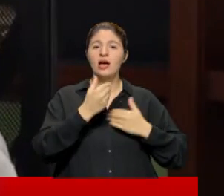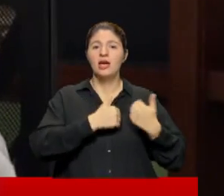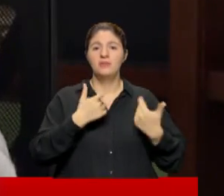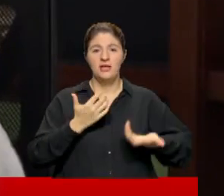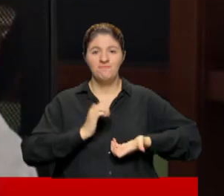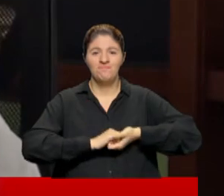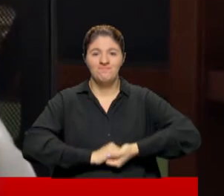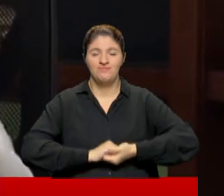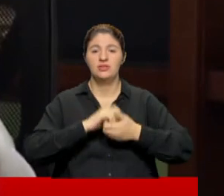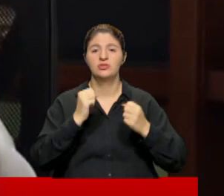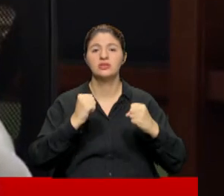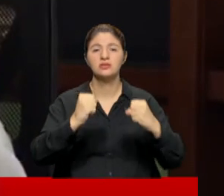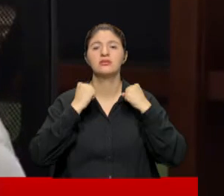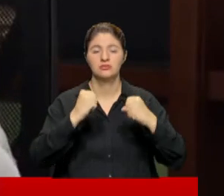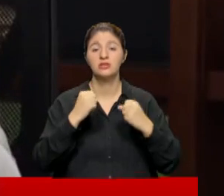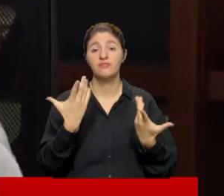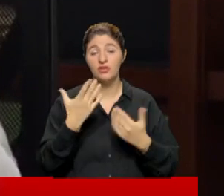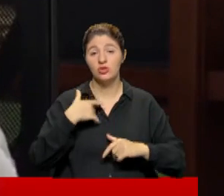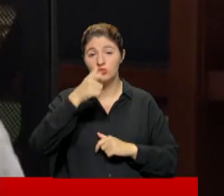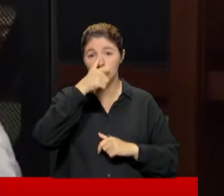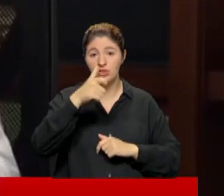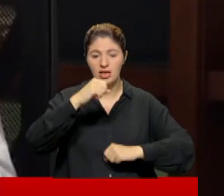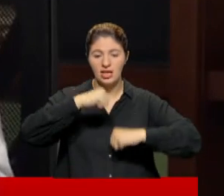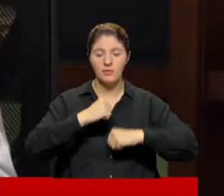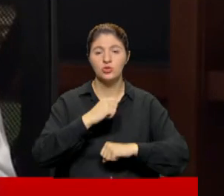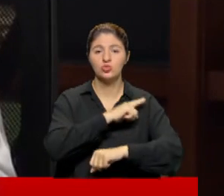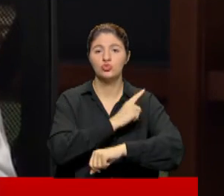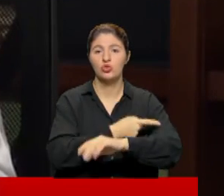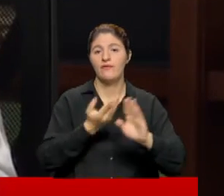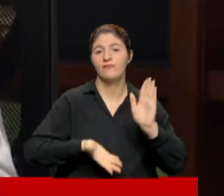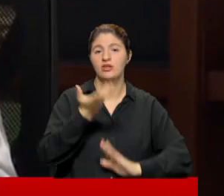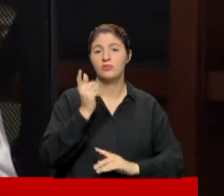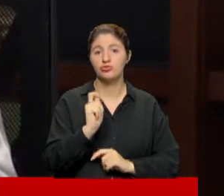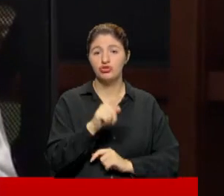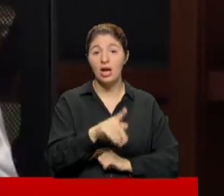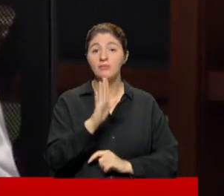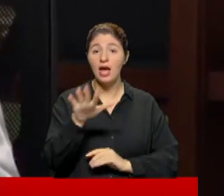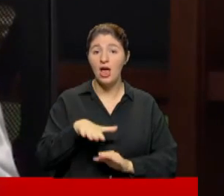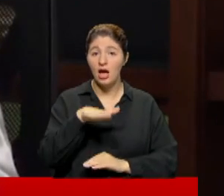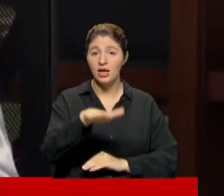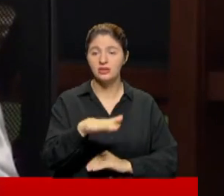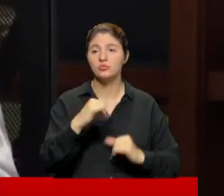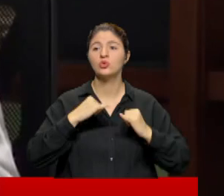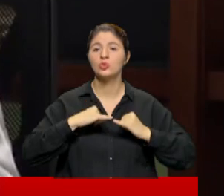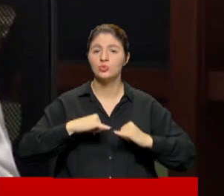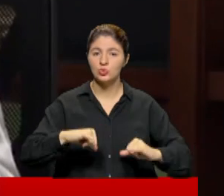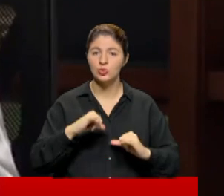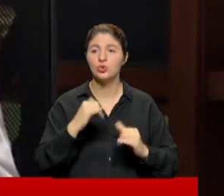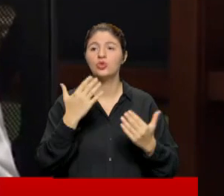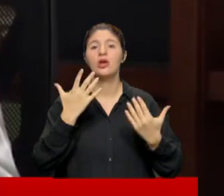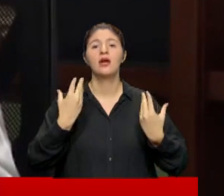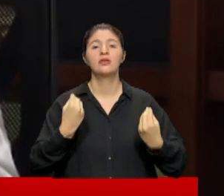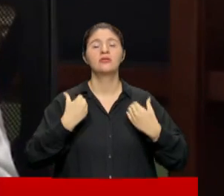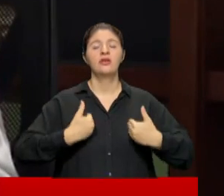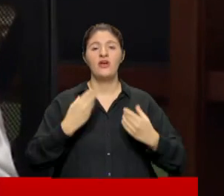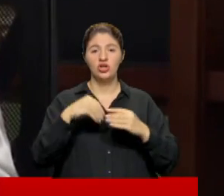birleştirecek güçlendirecek ve ülkenin rekabet gücünü artıracak Her Adım huz refah